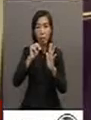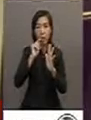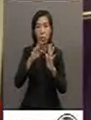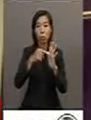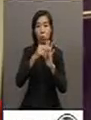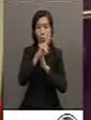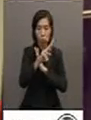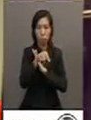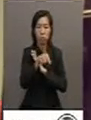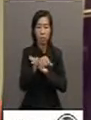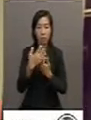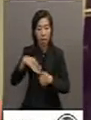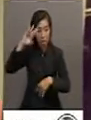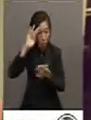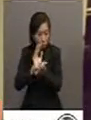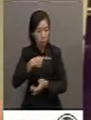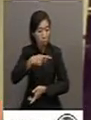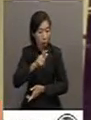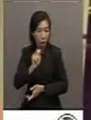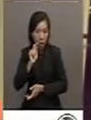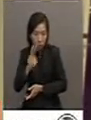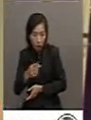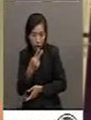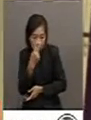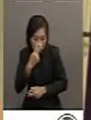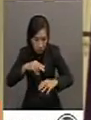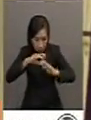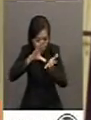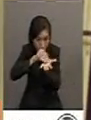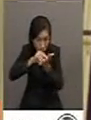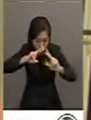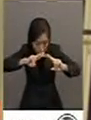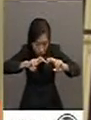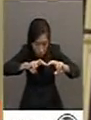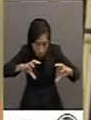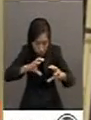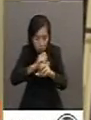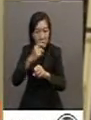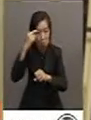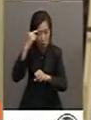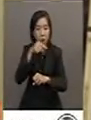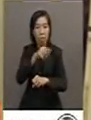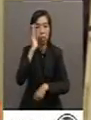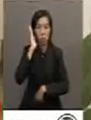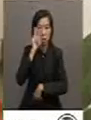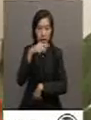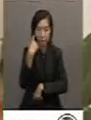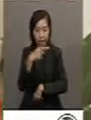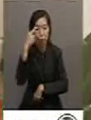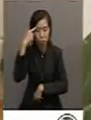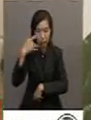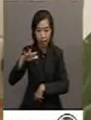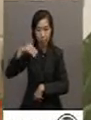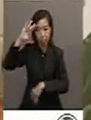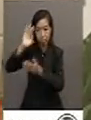พนักงานสอบสวนปอท.ก็ไปตรวจสอบข้อมูลเพิ่มเติมจนสามารถระบุตัวนายบรรทูลได้แล้วก็นำกำลังเข้าไป